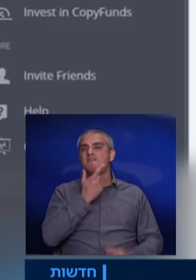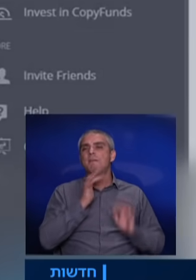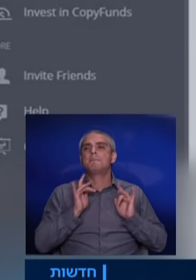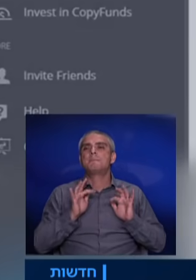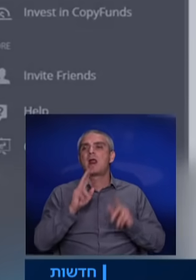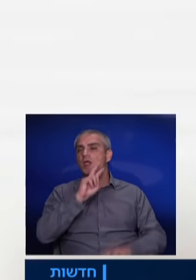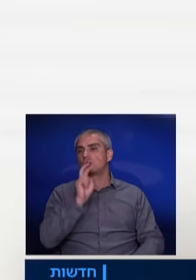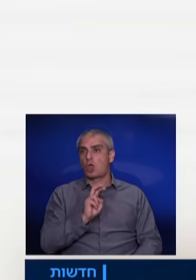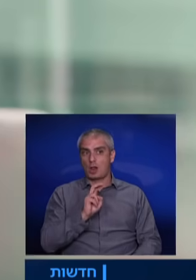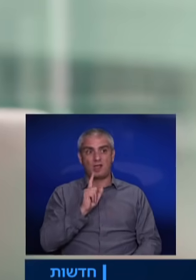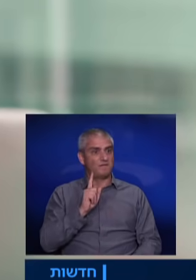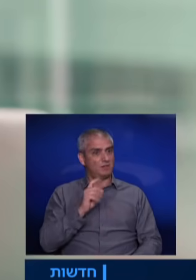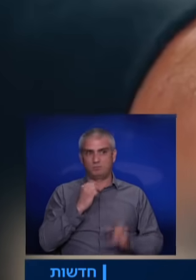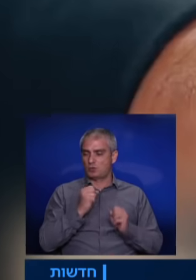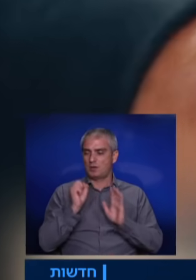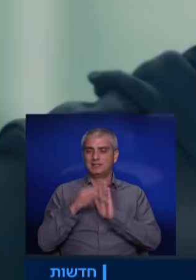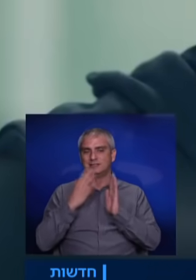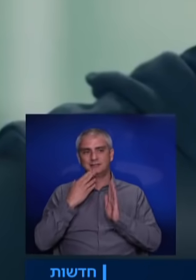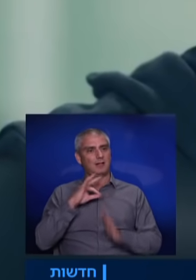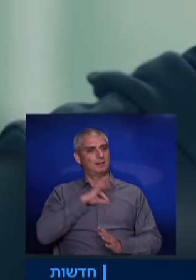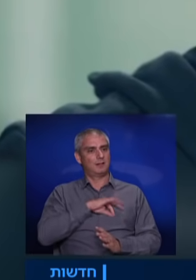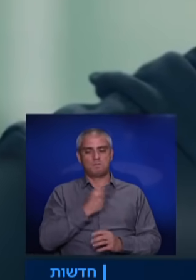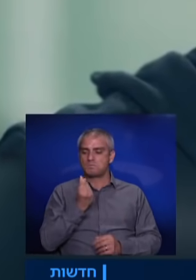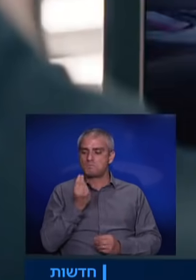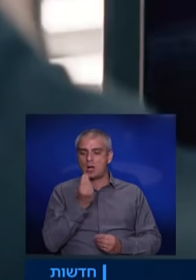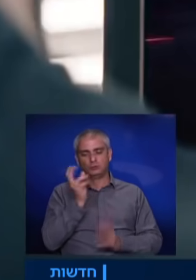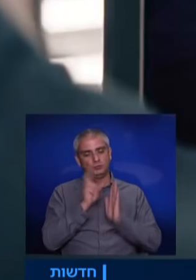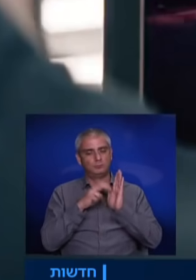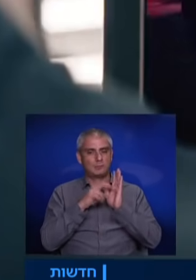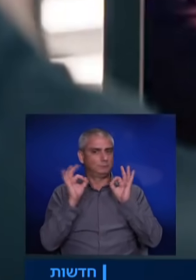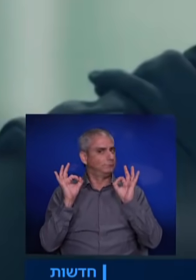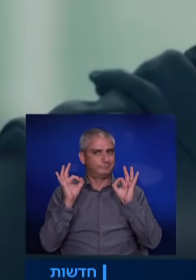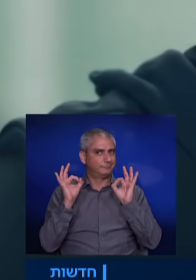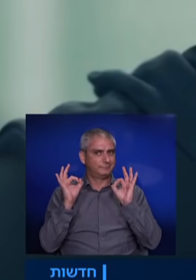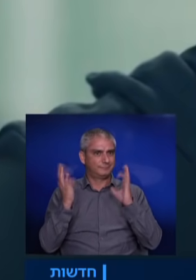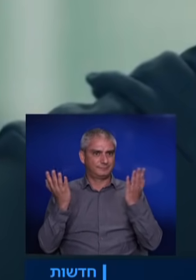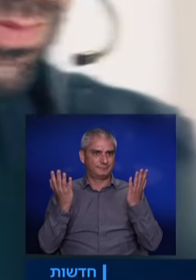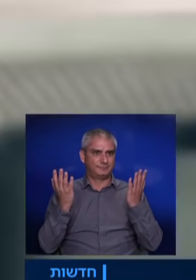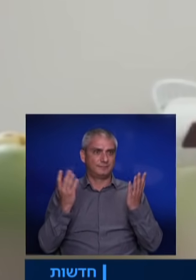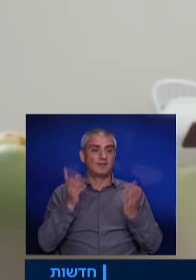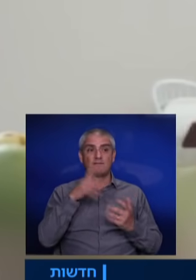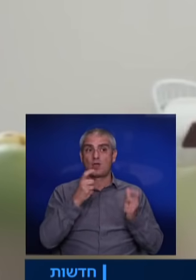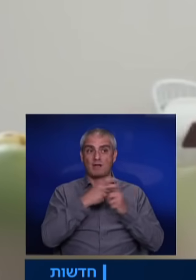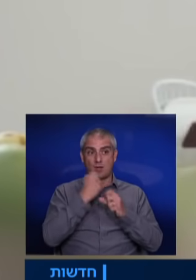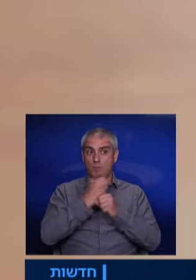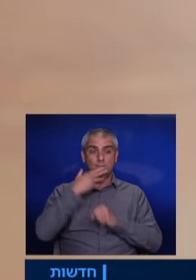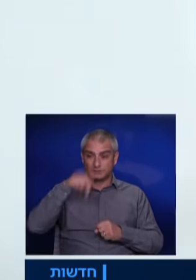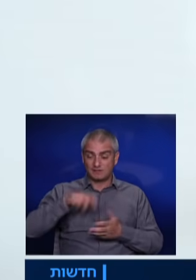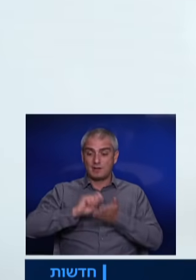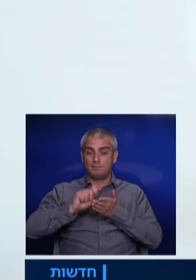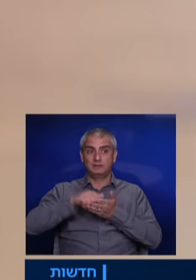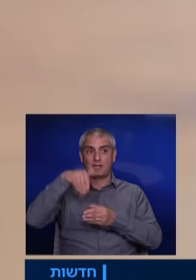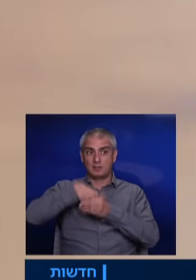דולר. אבל ספק אם קופת האוצר הישראלי תזכה לתשלומי מס מההנפקה, אף שהחברה פועלת בישראל